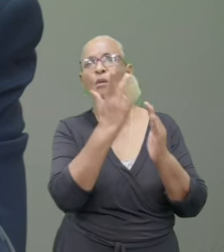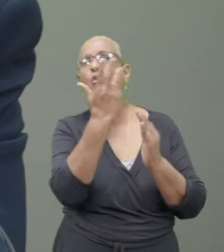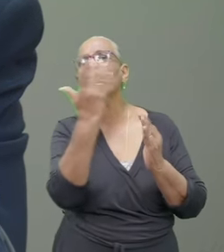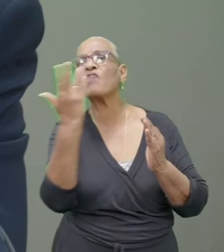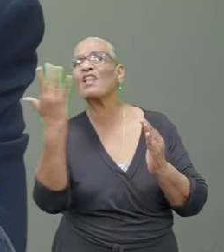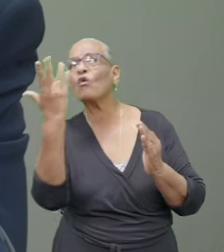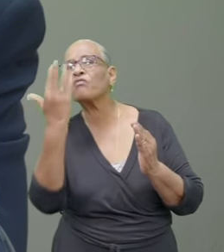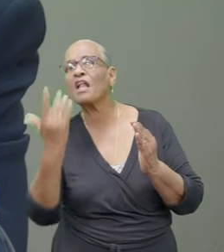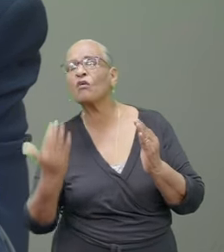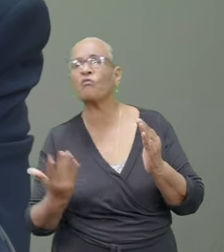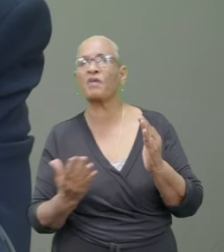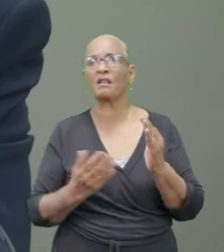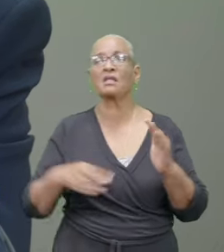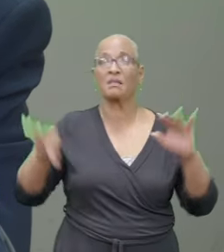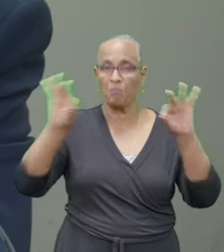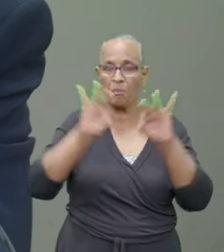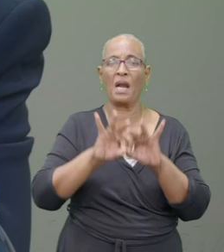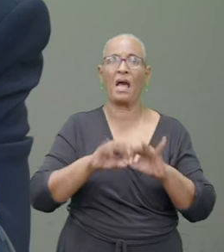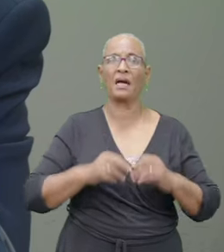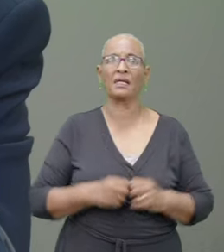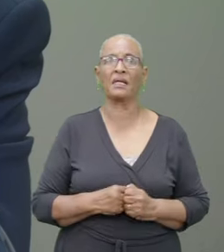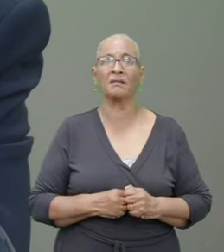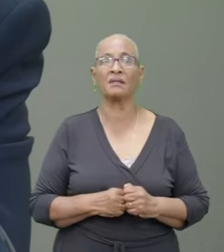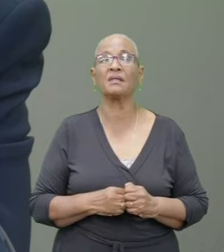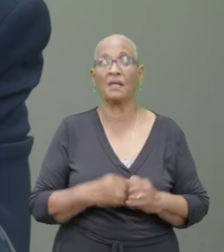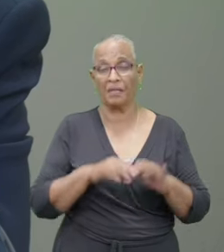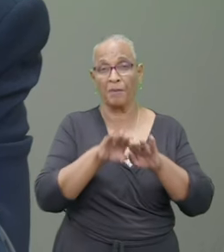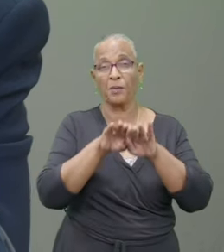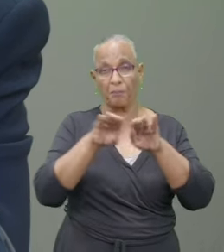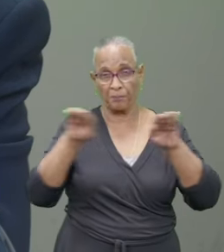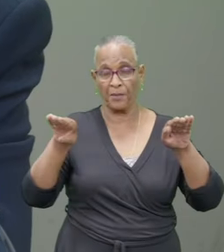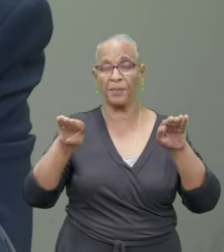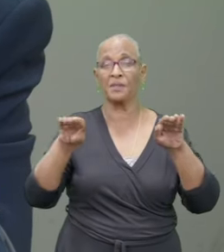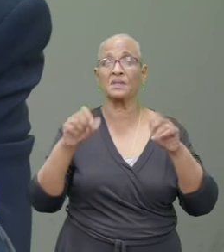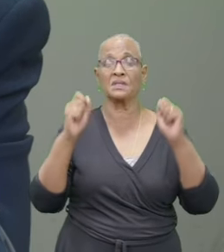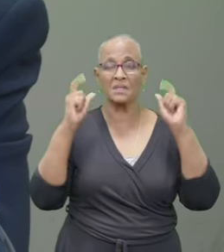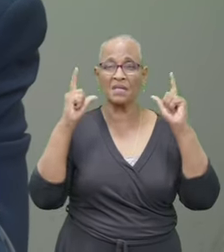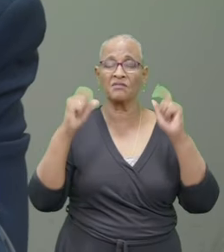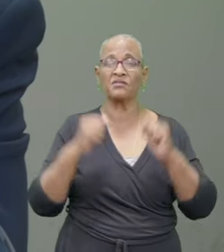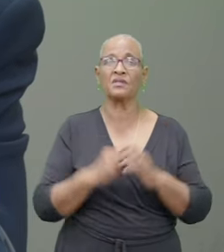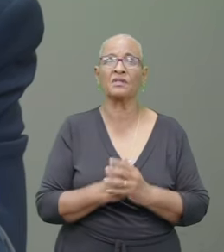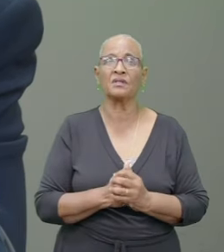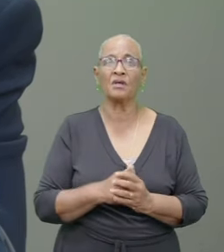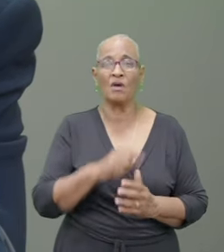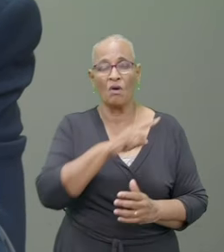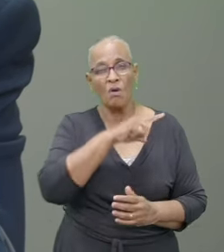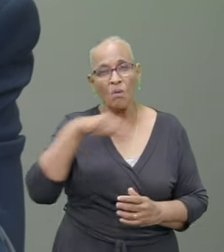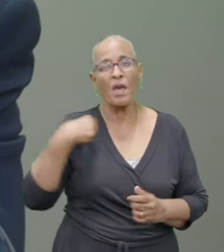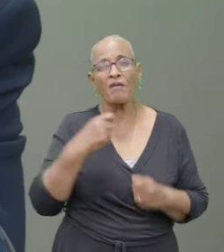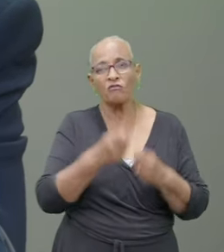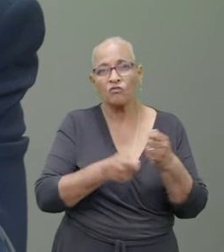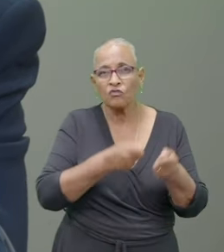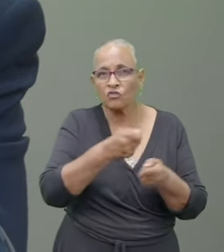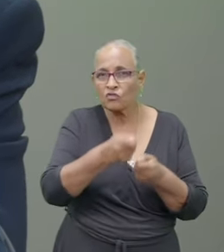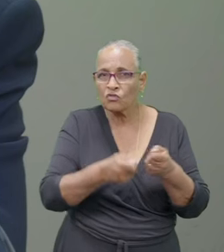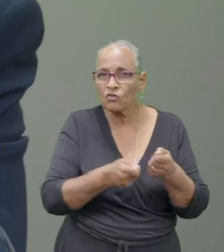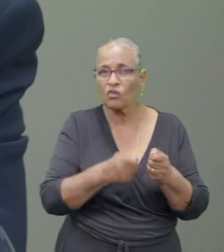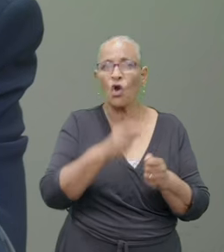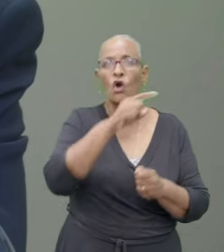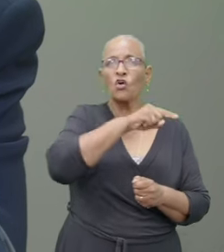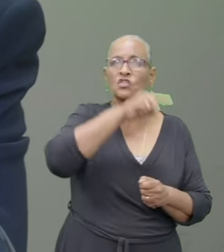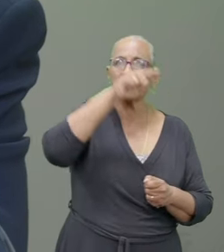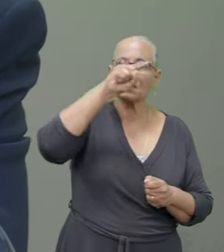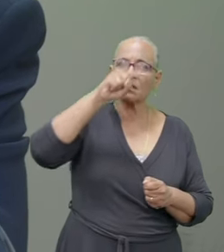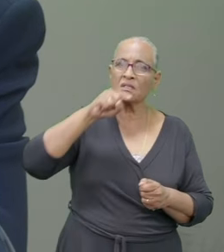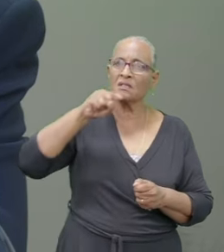maken. En ik heb het gehad over deze slide. Waarbij wij ervoor zorgen dat al onze statistieken voor